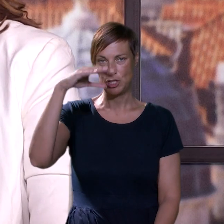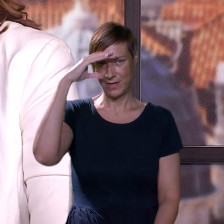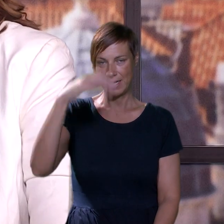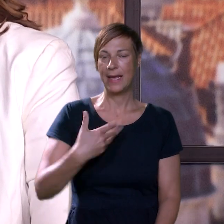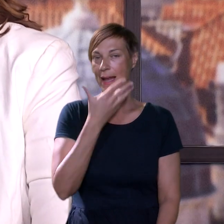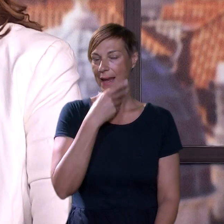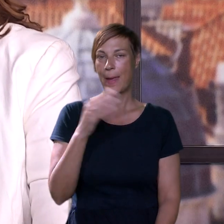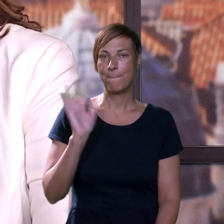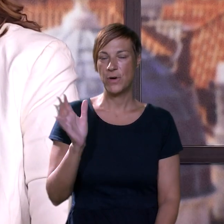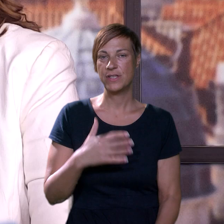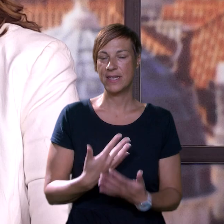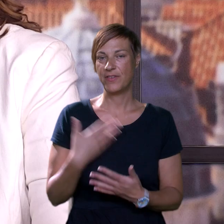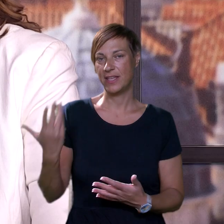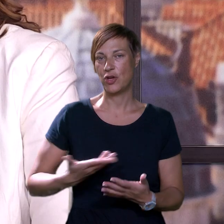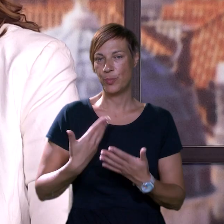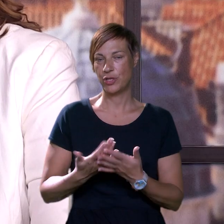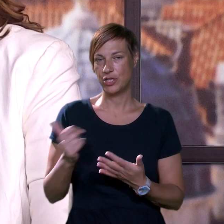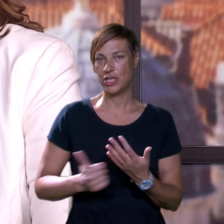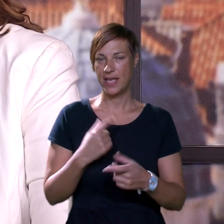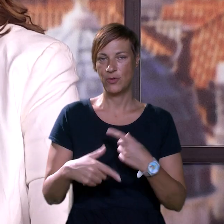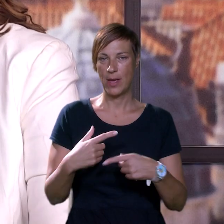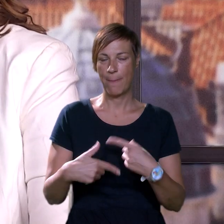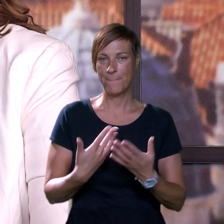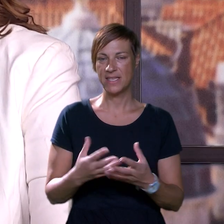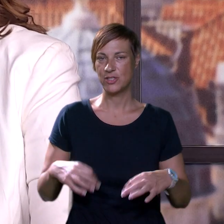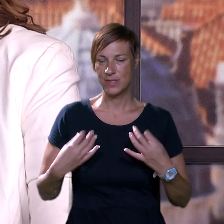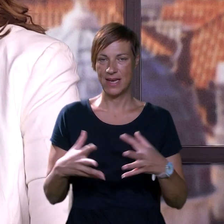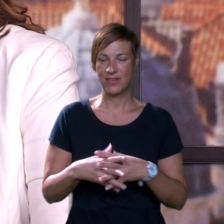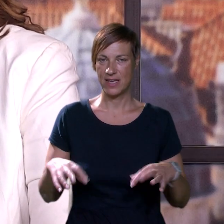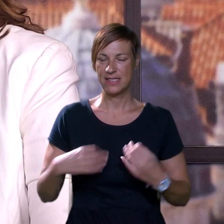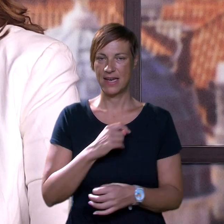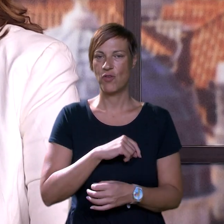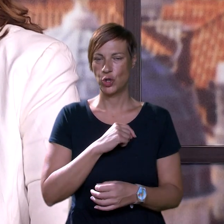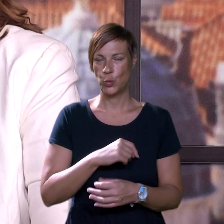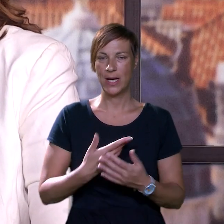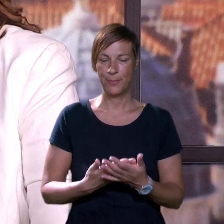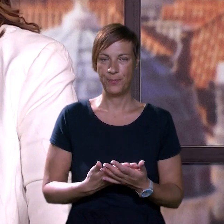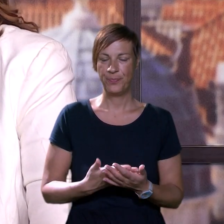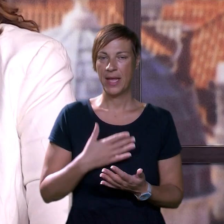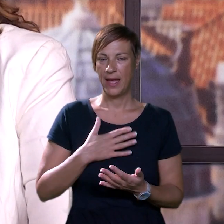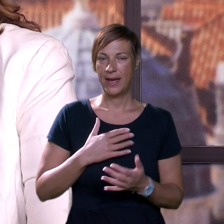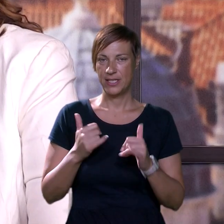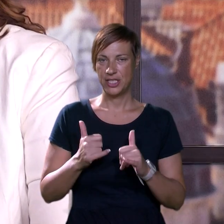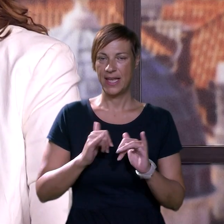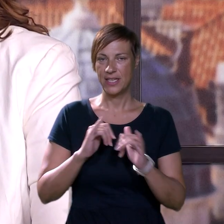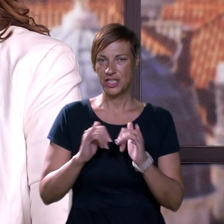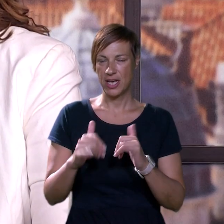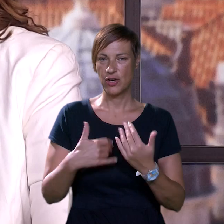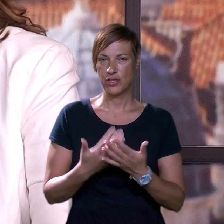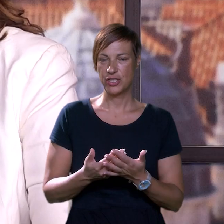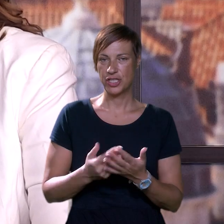Poštovani gledatelji, lijepi pozdravi i dobrodošli u još jedno izdanje emisije Zdrav grad, zdravog duha. Naša